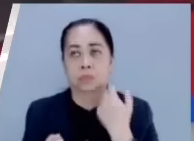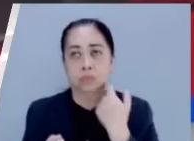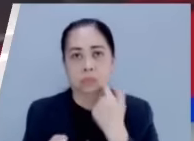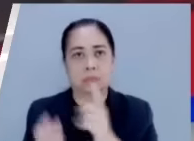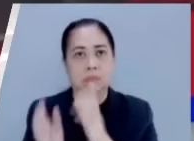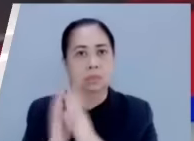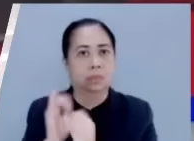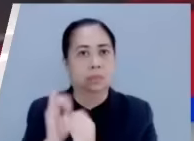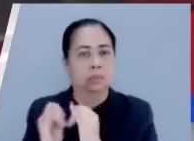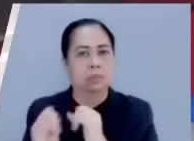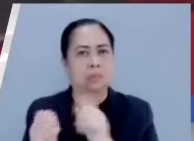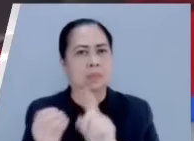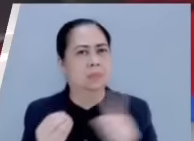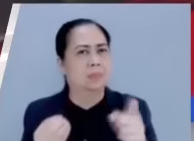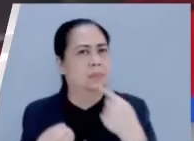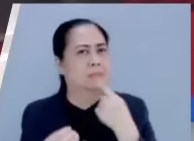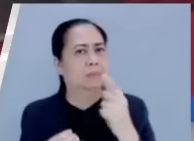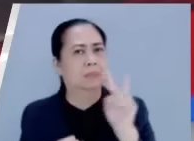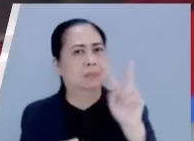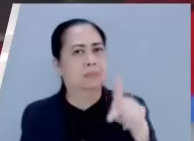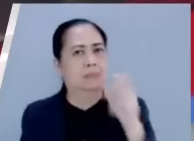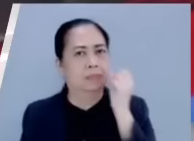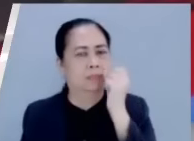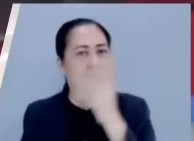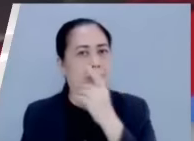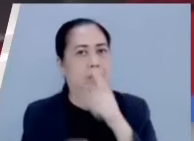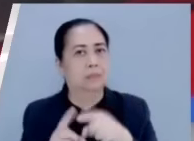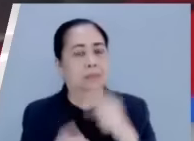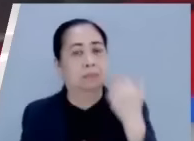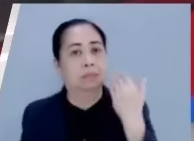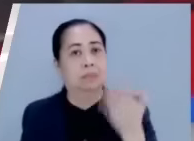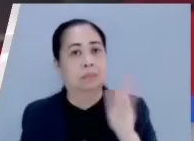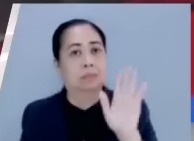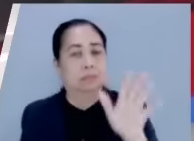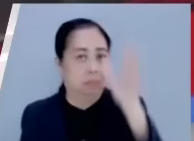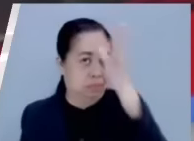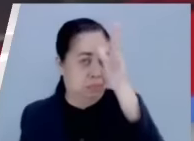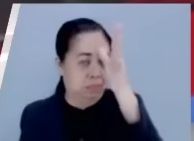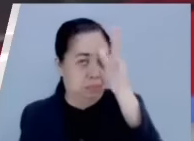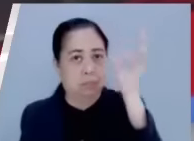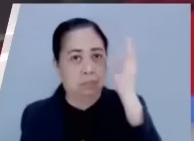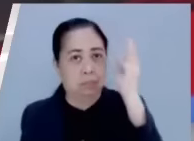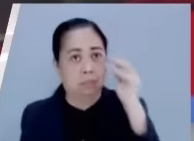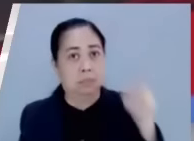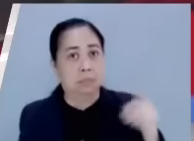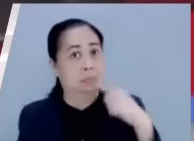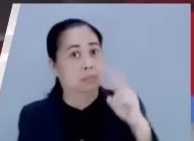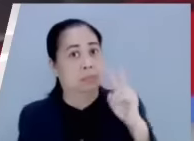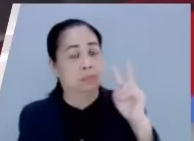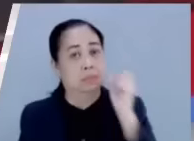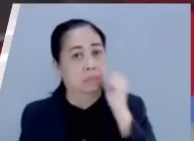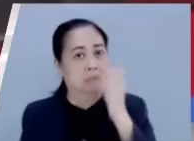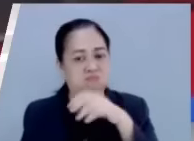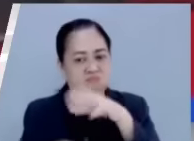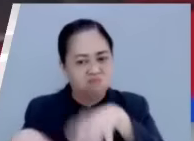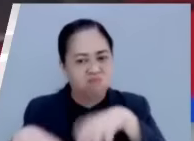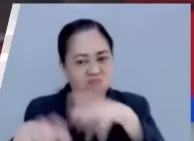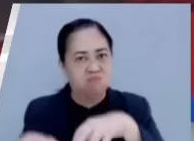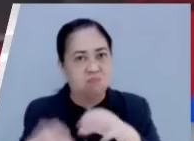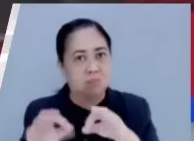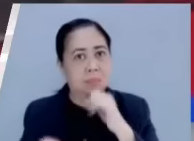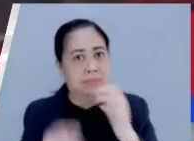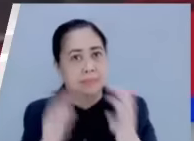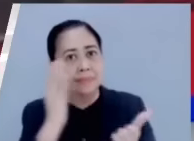Vice President Sara Duterte tungkol sa labi ni Marcos Sr. Ipahuhukay umano ito ng bise kung hindi titigil ang